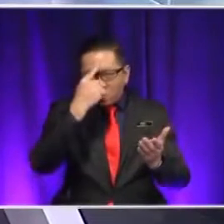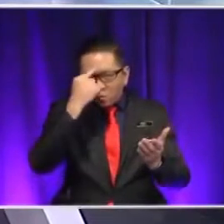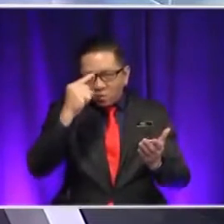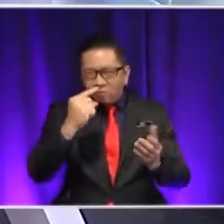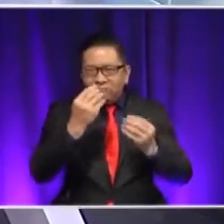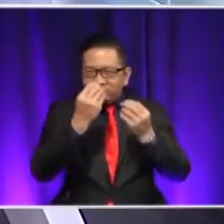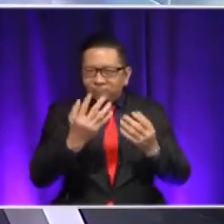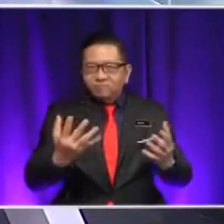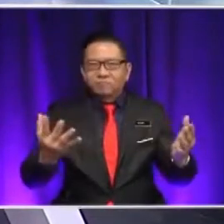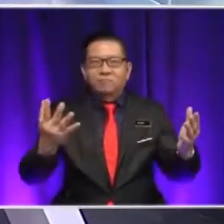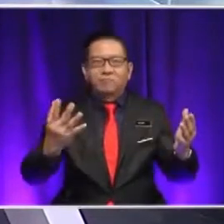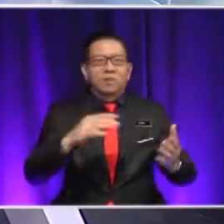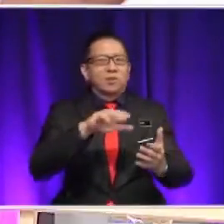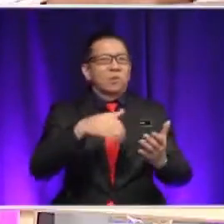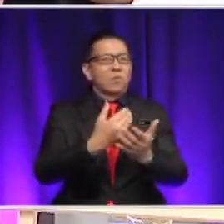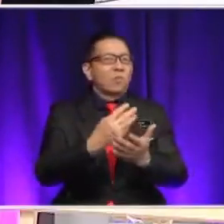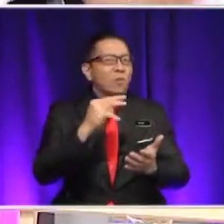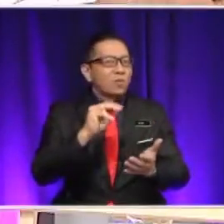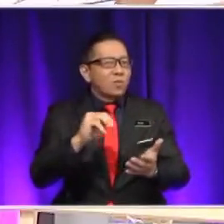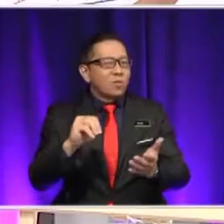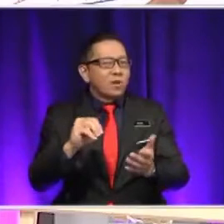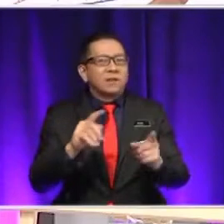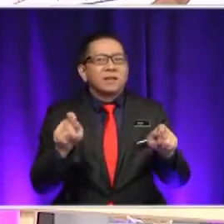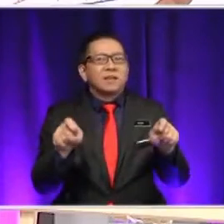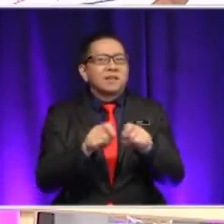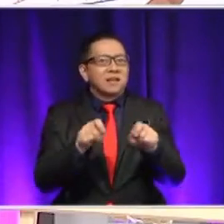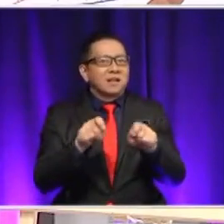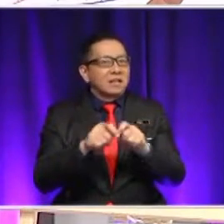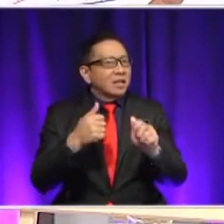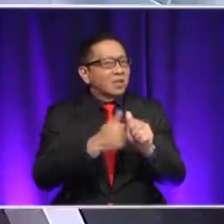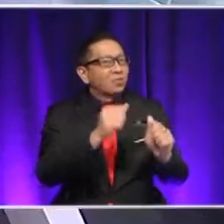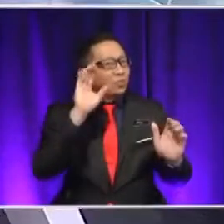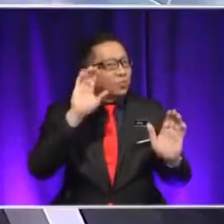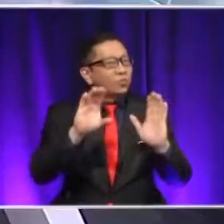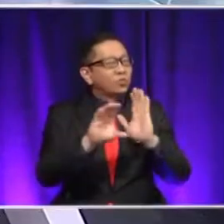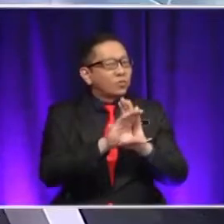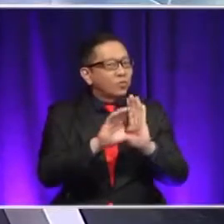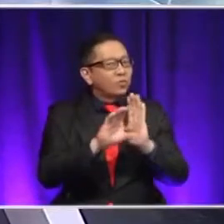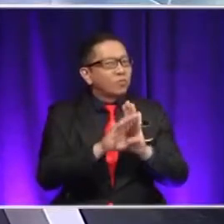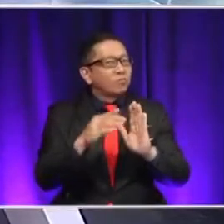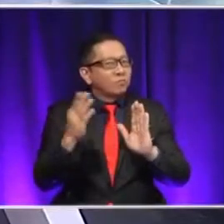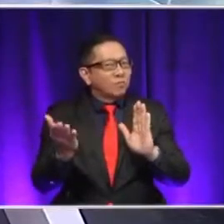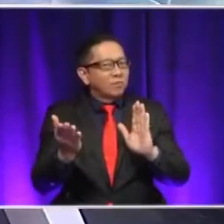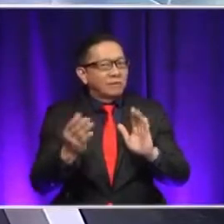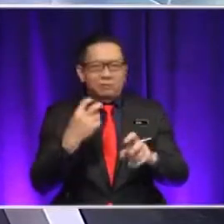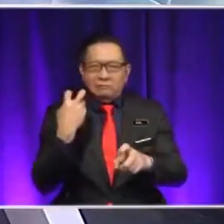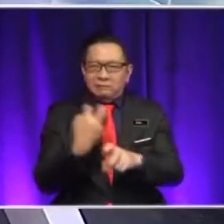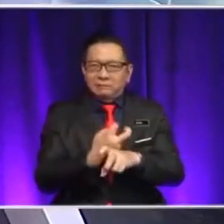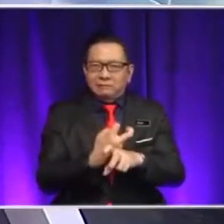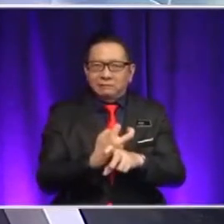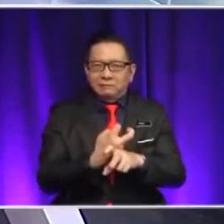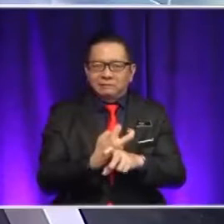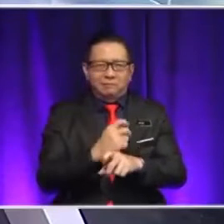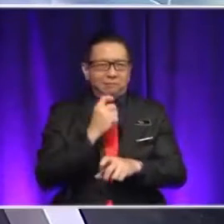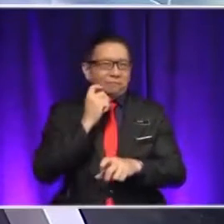penonton di rumah kita akan hasilkan karya seperti ini Yes usah gunasika nih oh